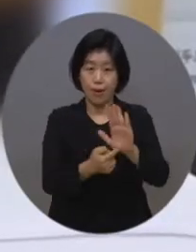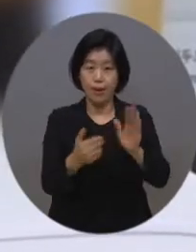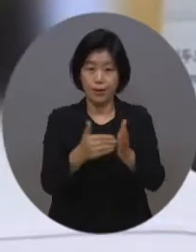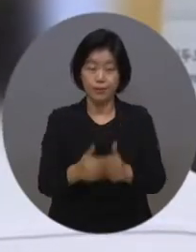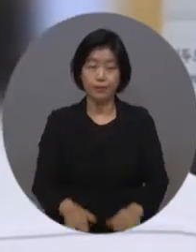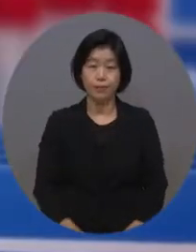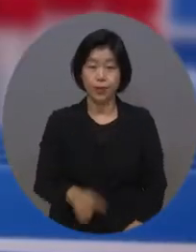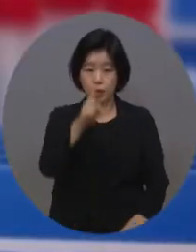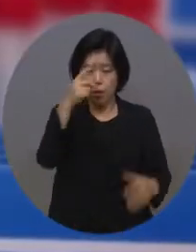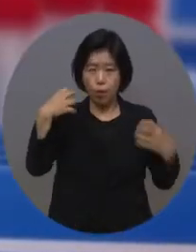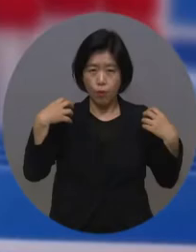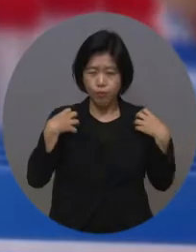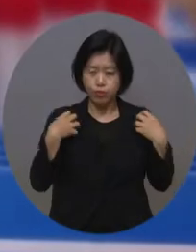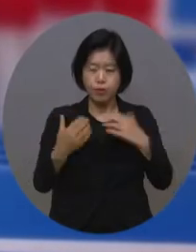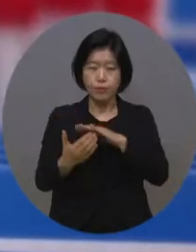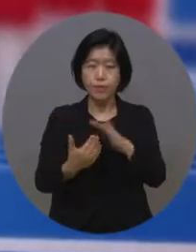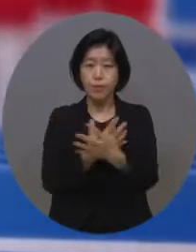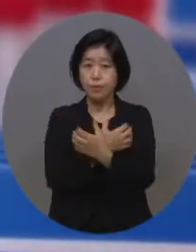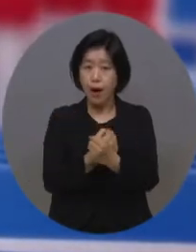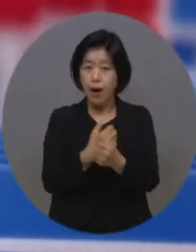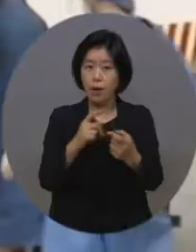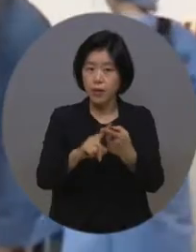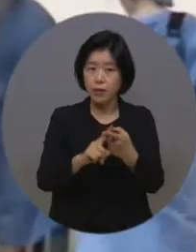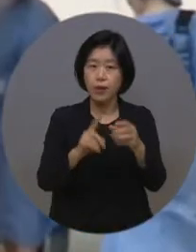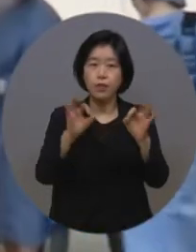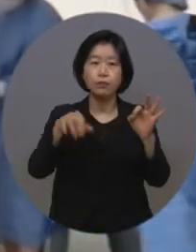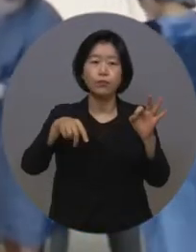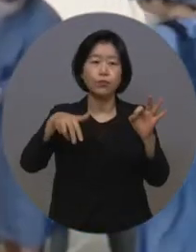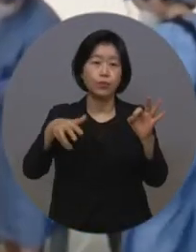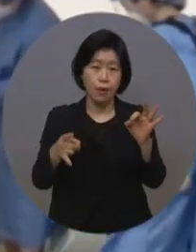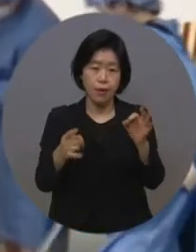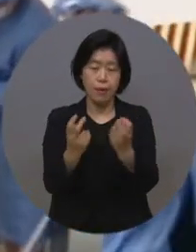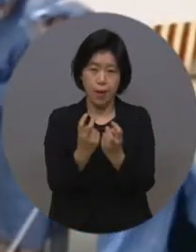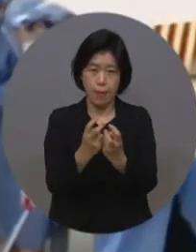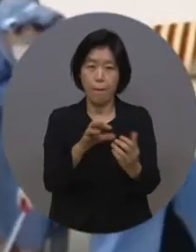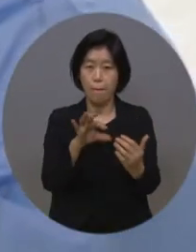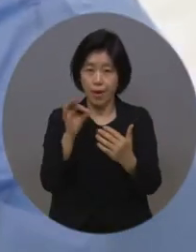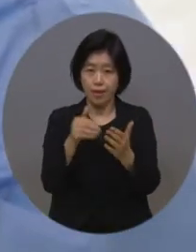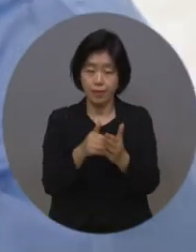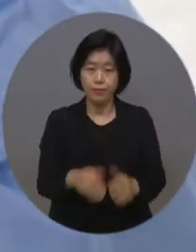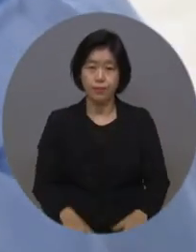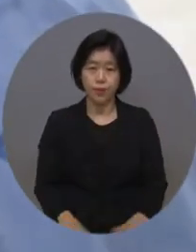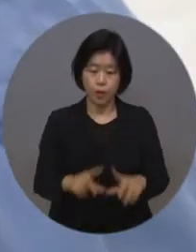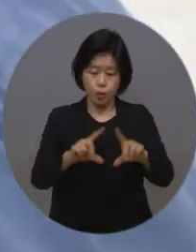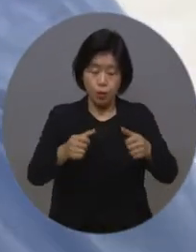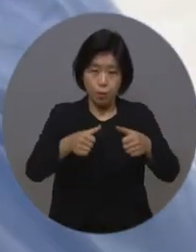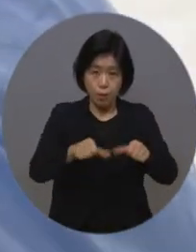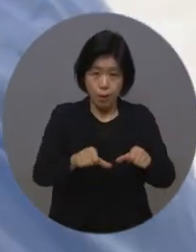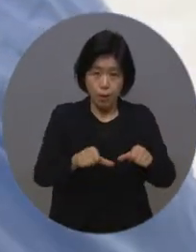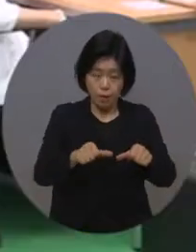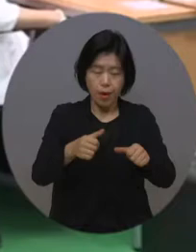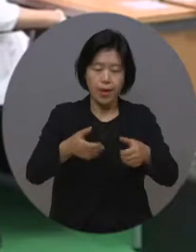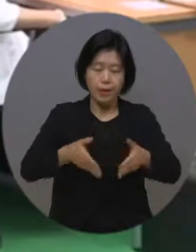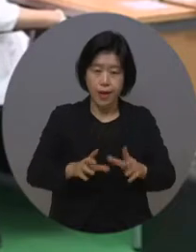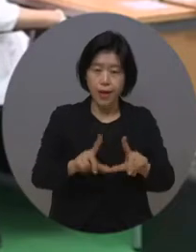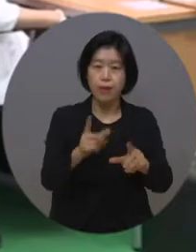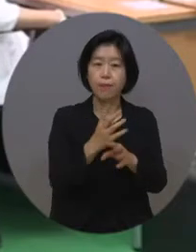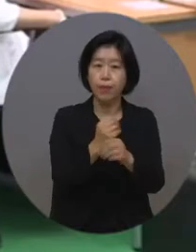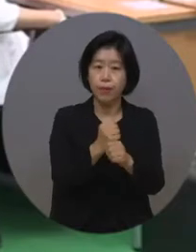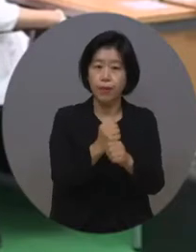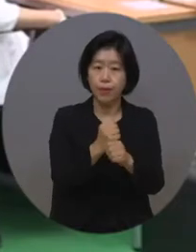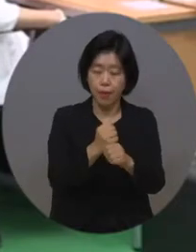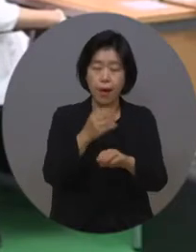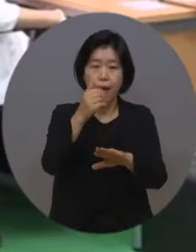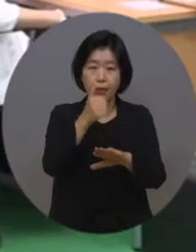시스템 장애를 막기 위해 10부제 방안을 채택했습니다. 주민등록번호 생년월일 끝자리 기준으로 해당